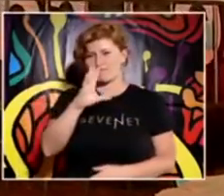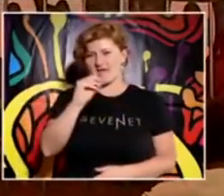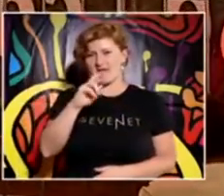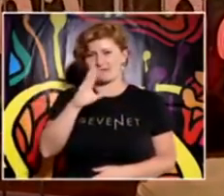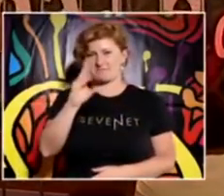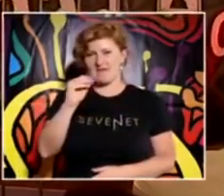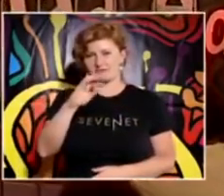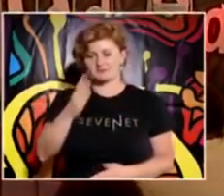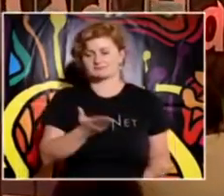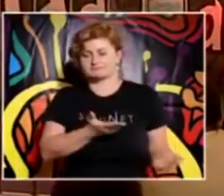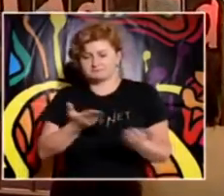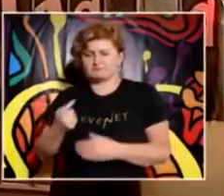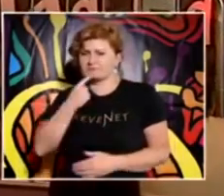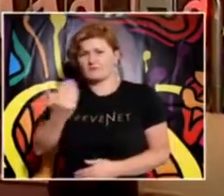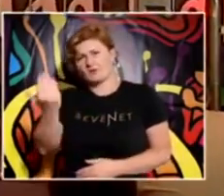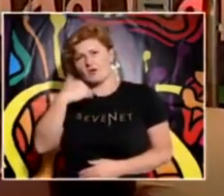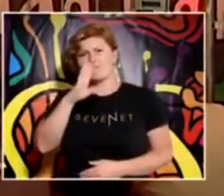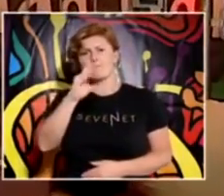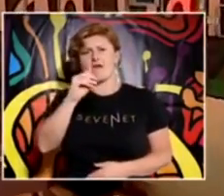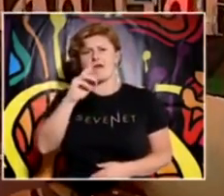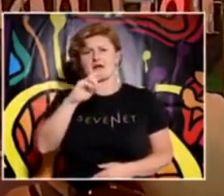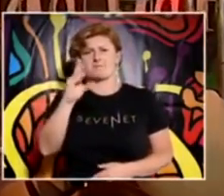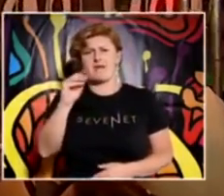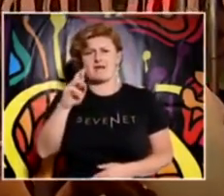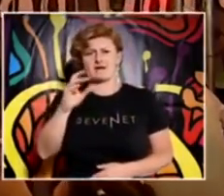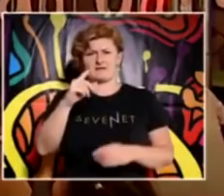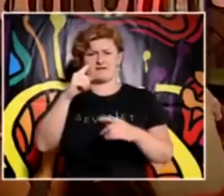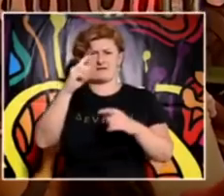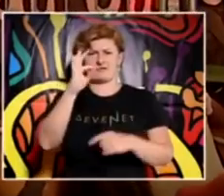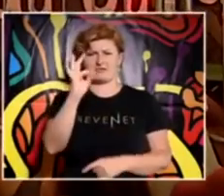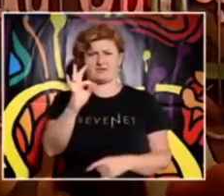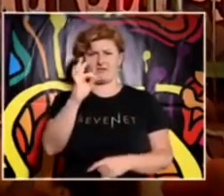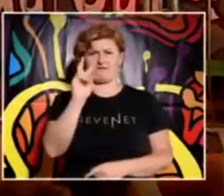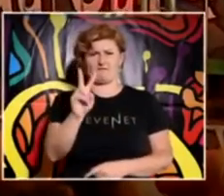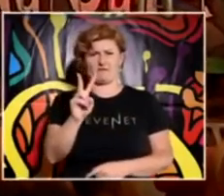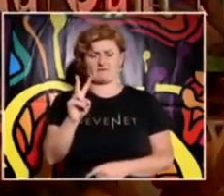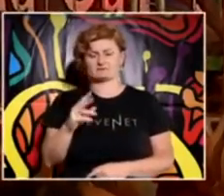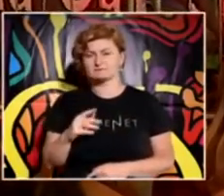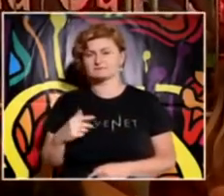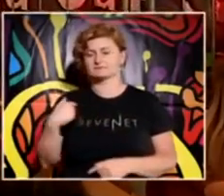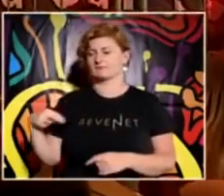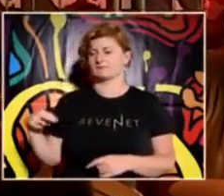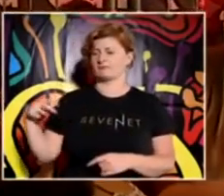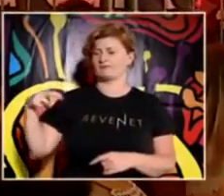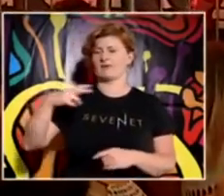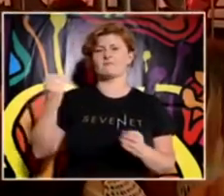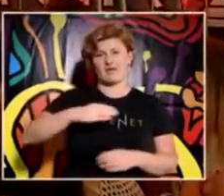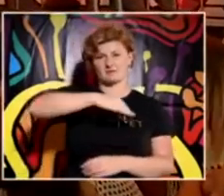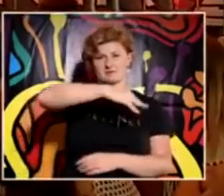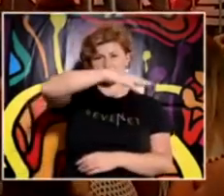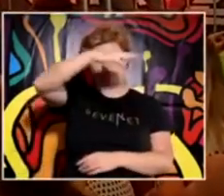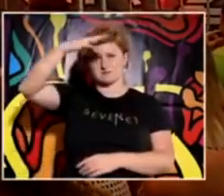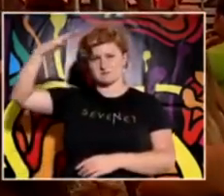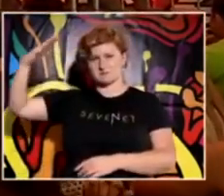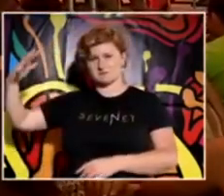TV. Sami nie wiedzieliśmy, co to jest. Weszliśmy na najwyższą z wydm otaczającą to